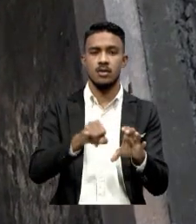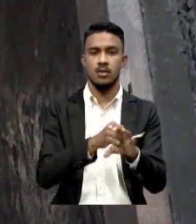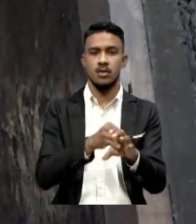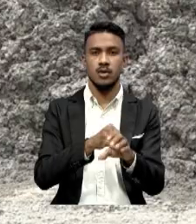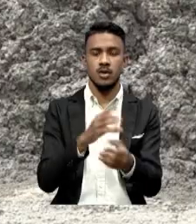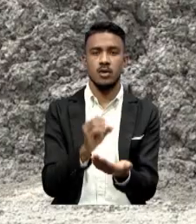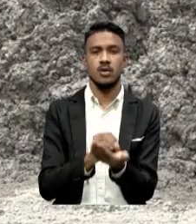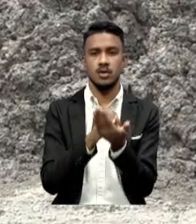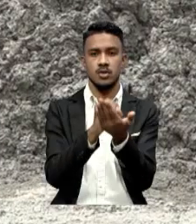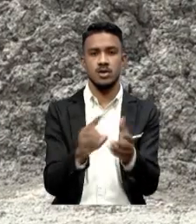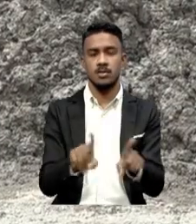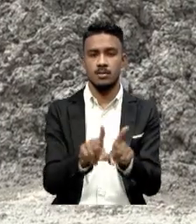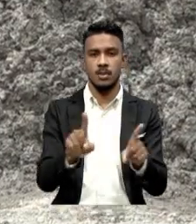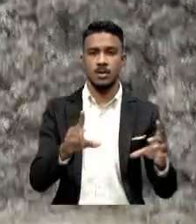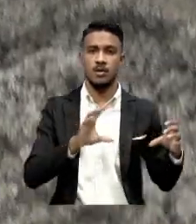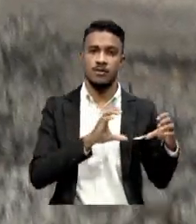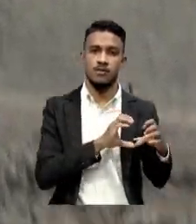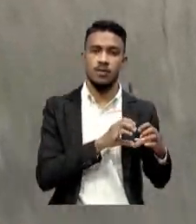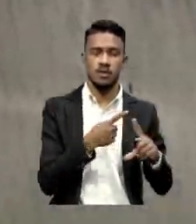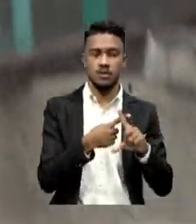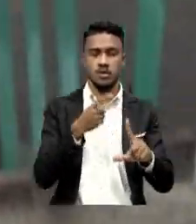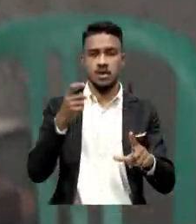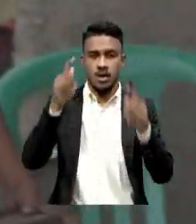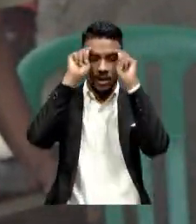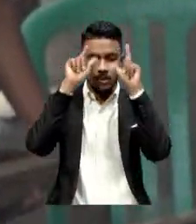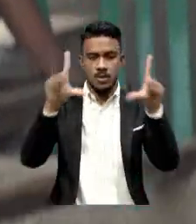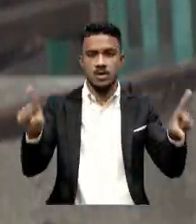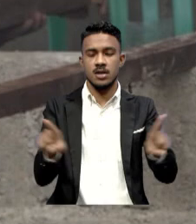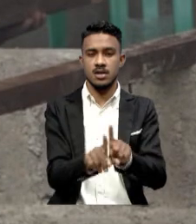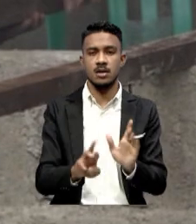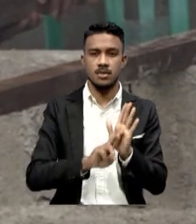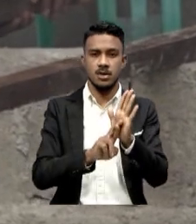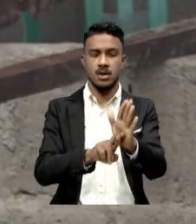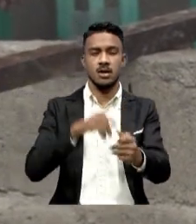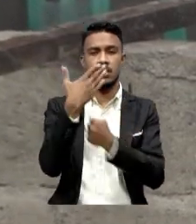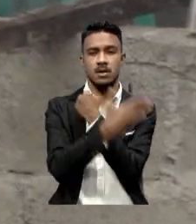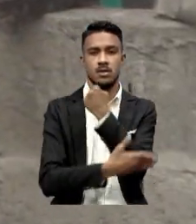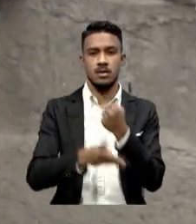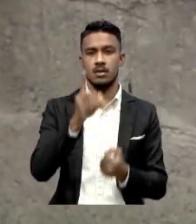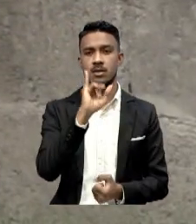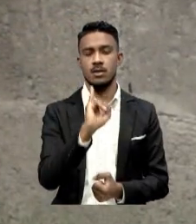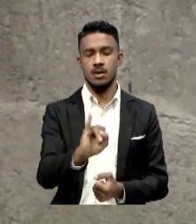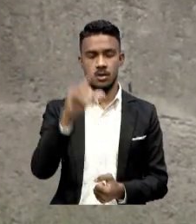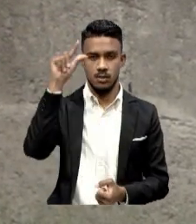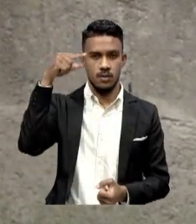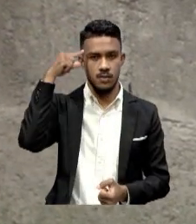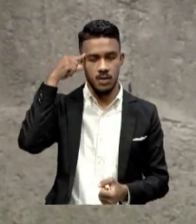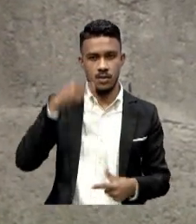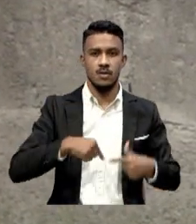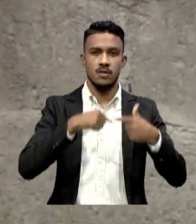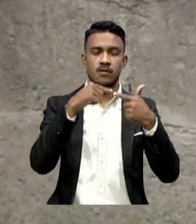be fuan husi Timor Leste hanesan capital dili governo foi implementa ba beneficiario Rua Nulu Resin